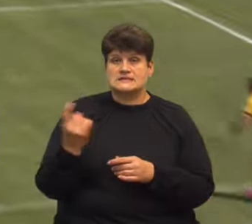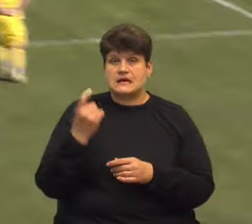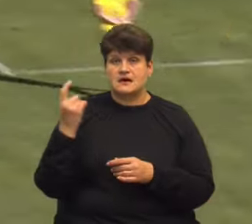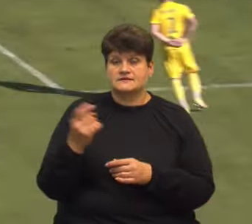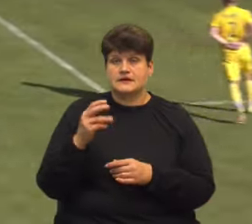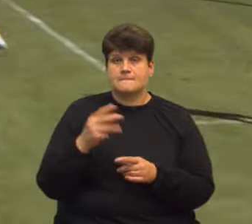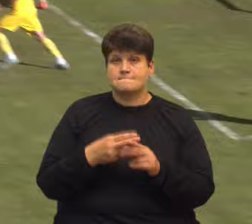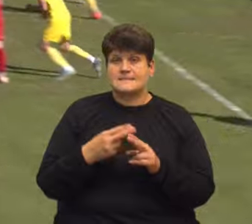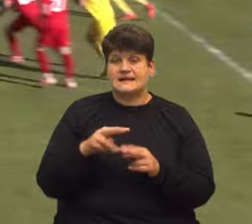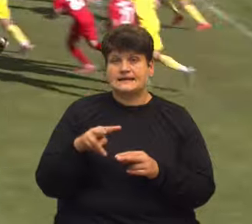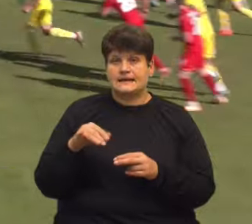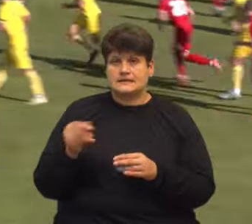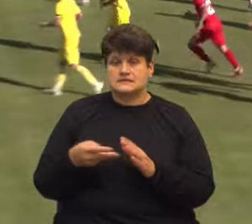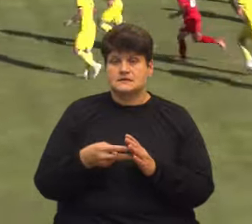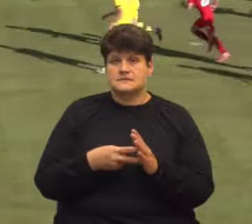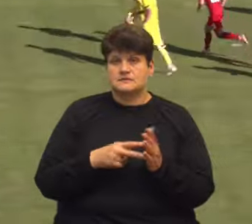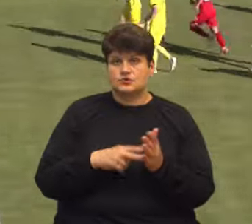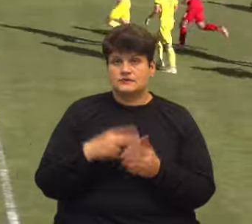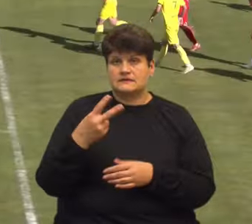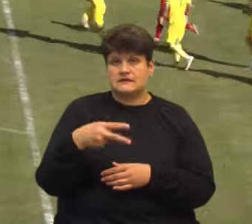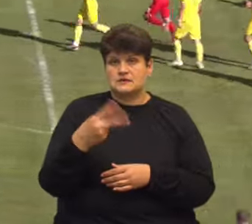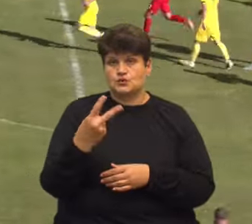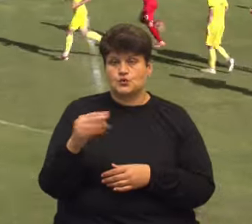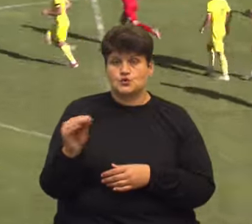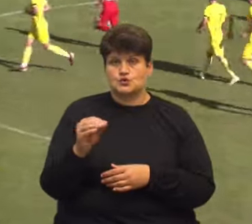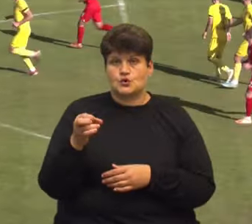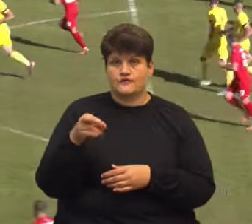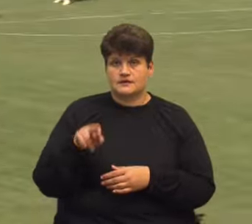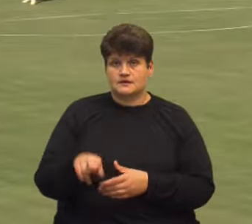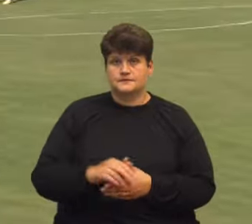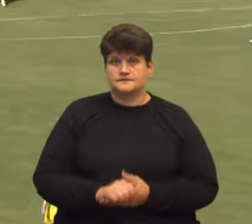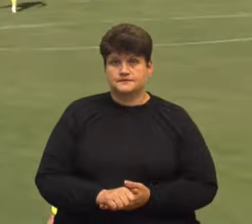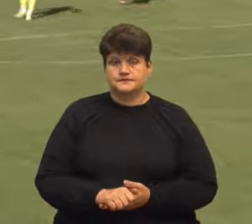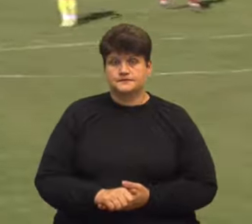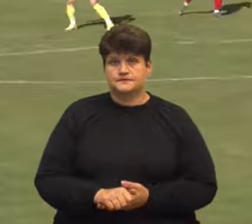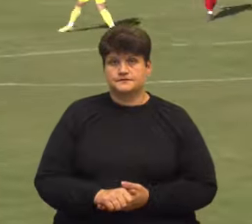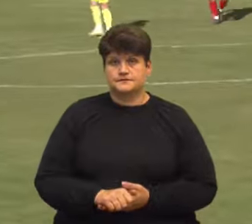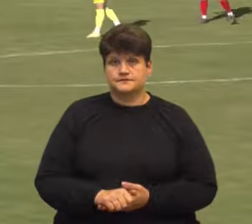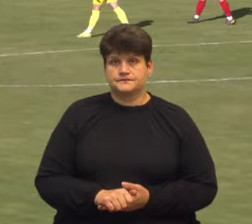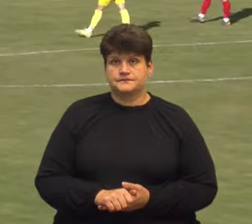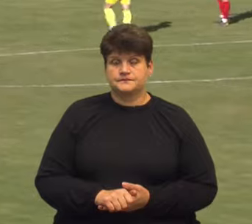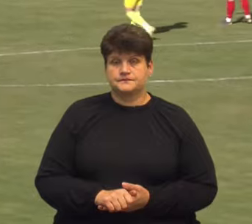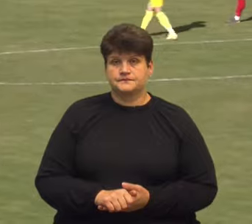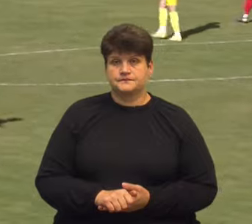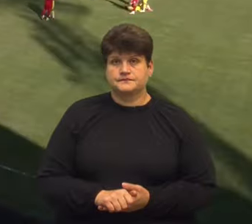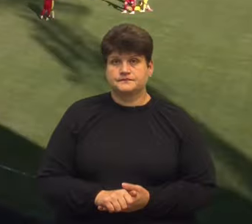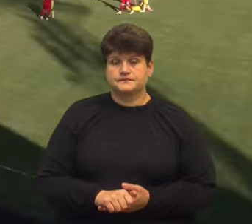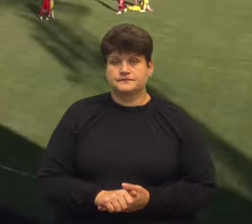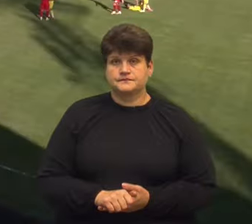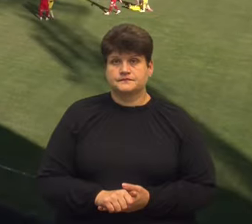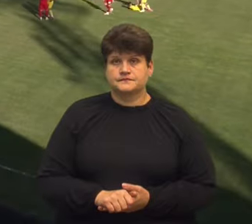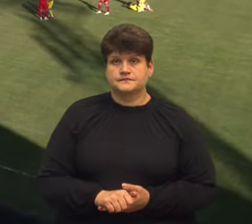«Металістом». Гра запланована на 22 жовтня, розповів Олександр Стахів. Тарас Бурак, Андрій Бодак, Суспільне